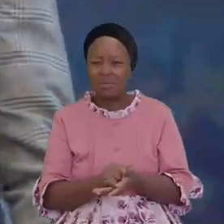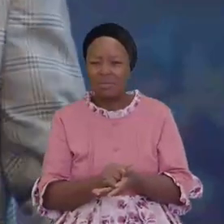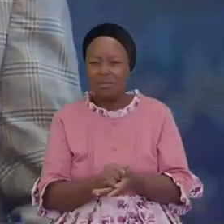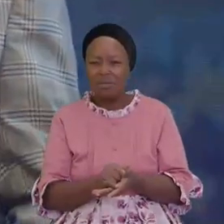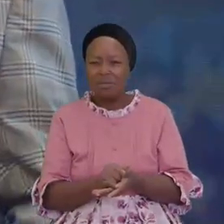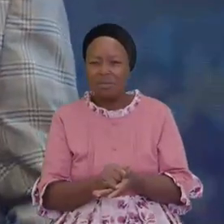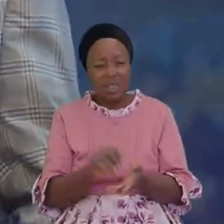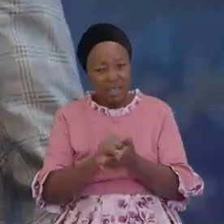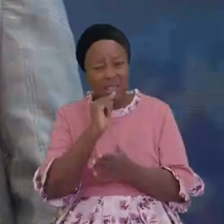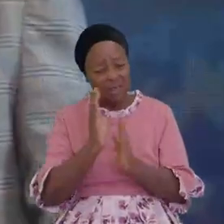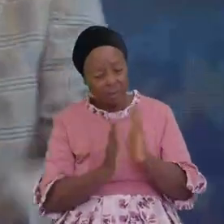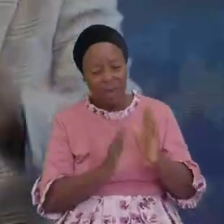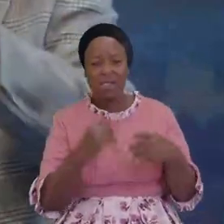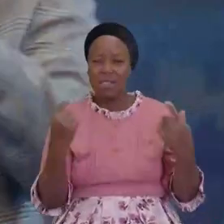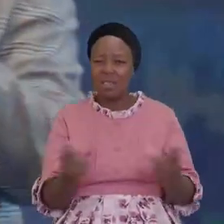délibérément.